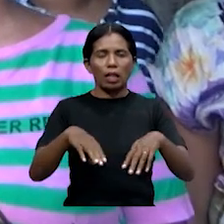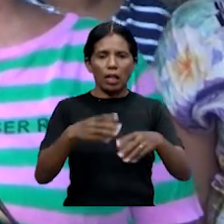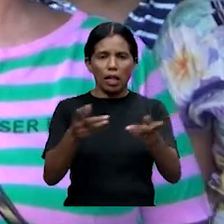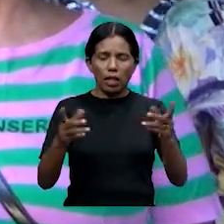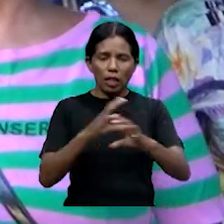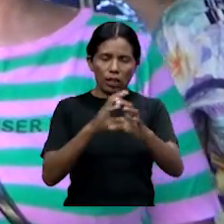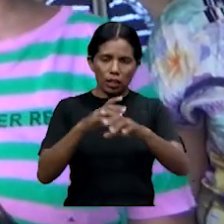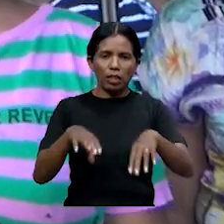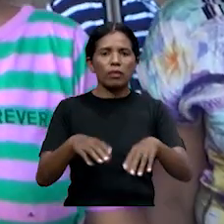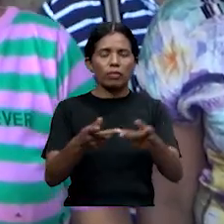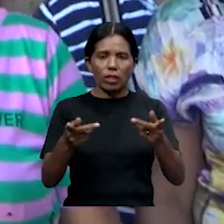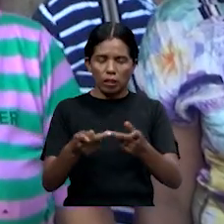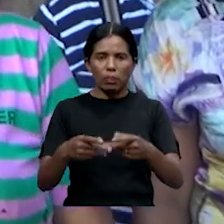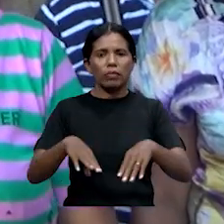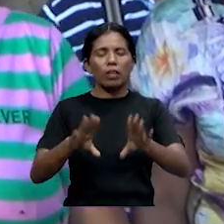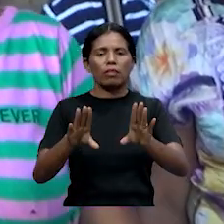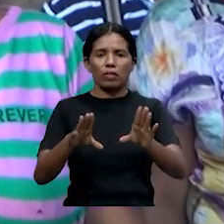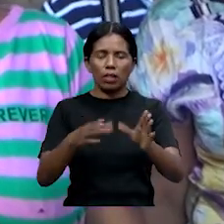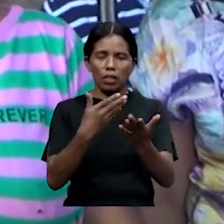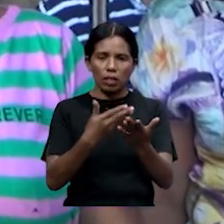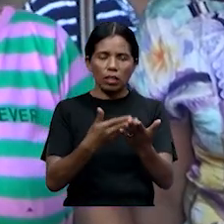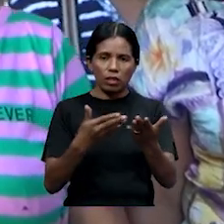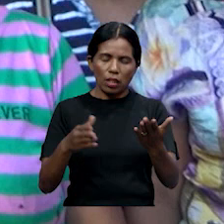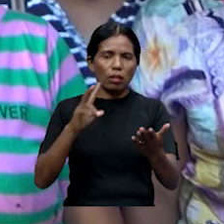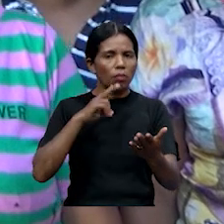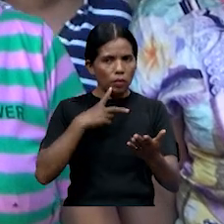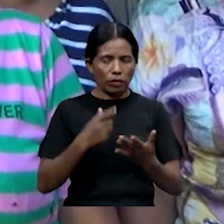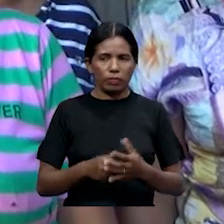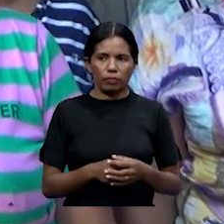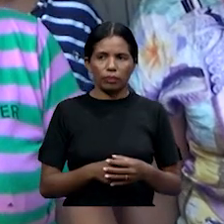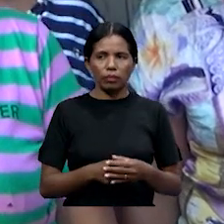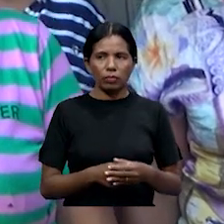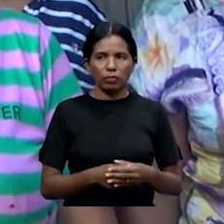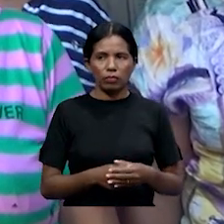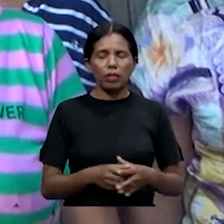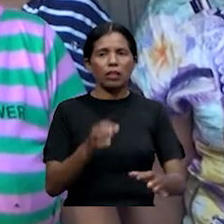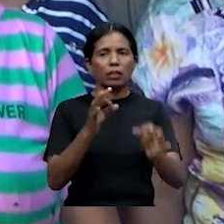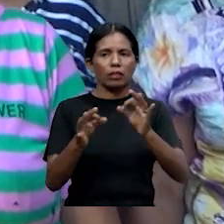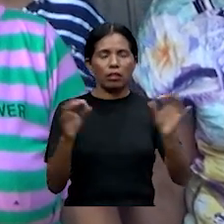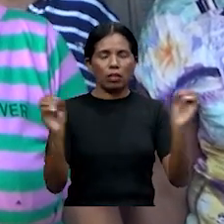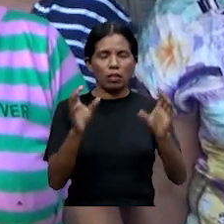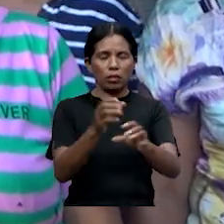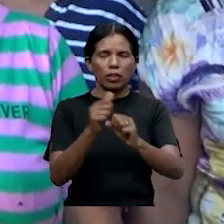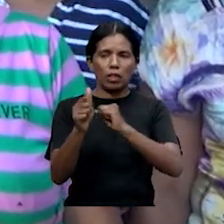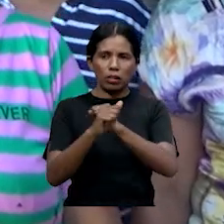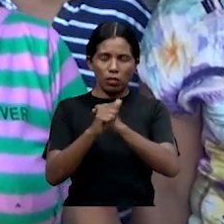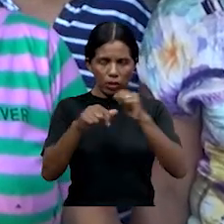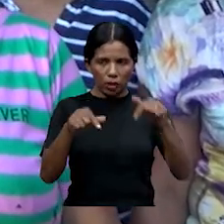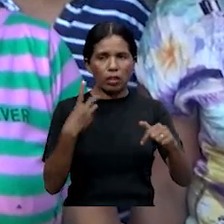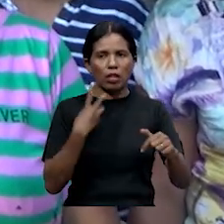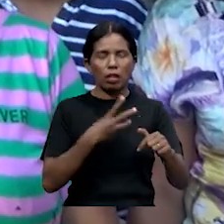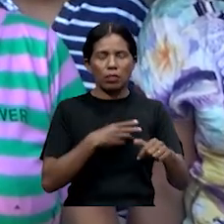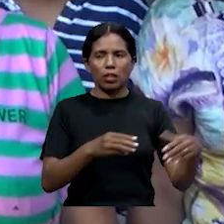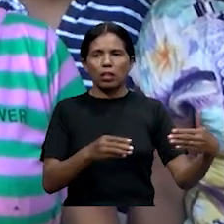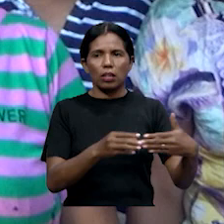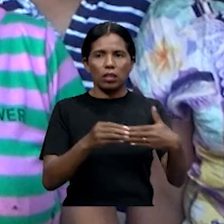selu. Né? Tem que classificar mami e cari que la foti asam bai dane, ami si organiza malu